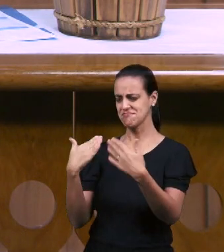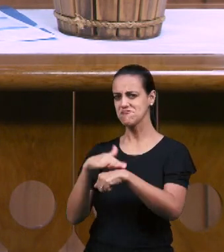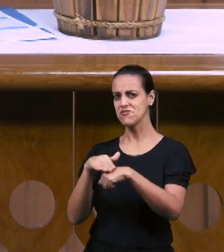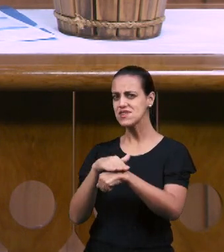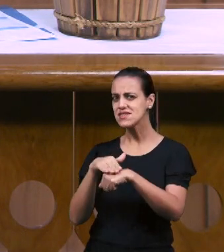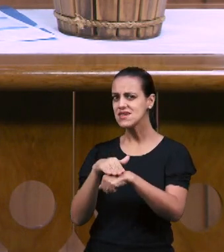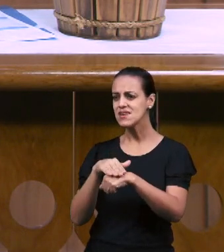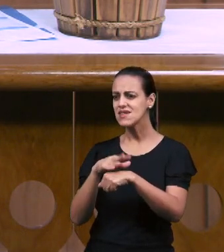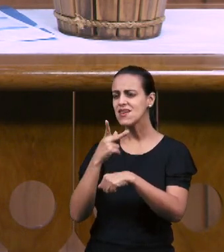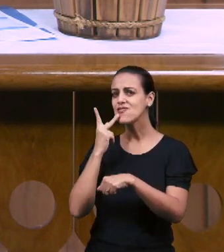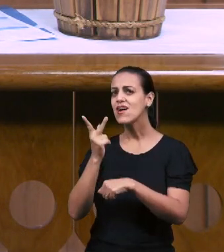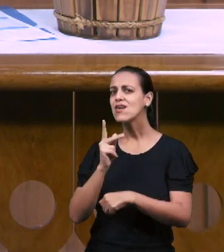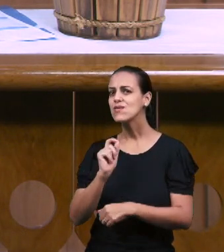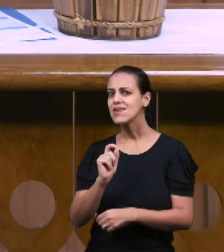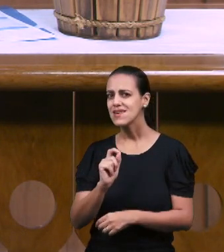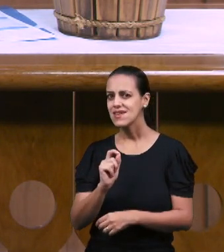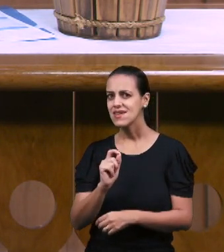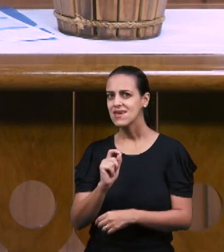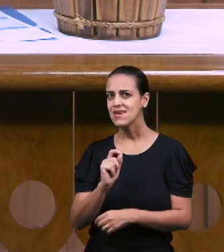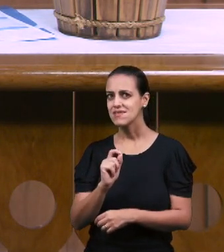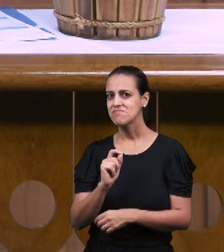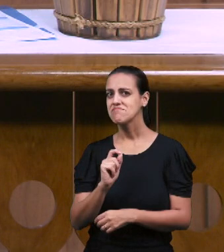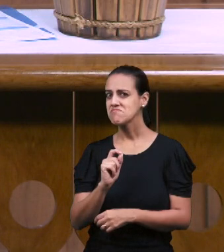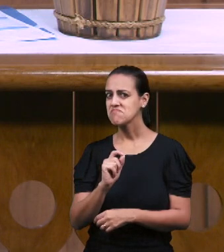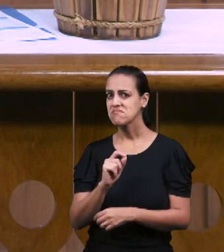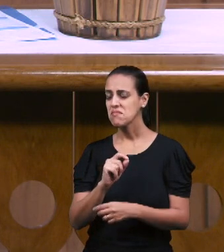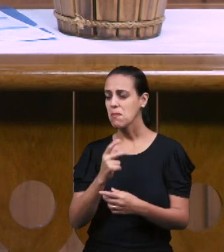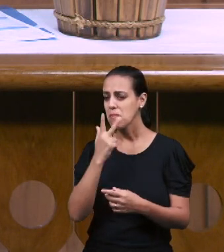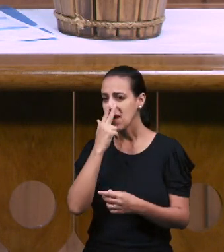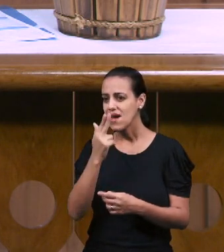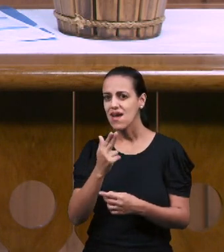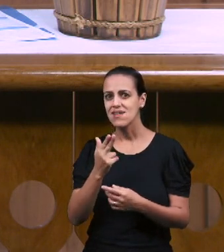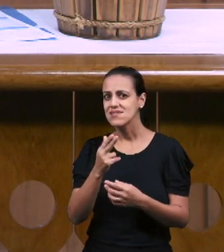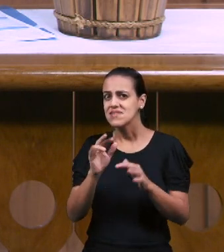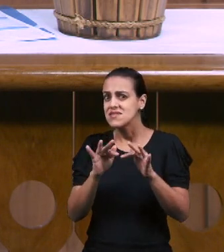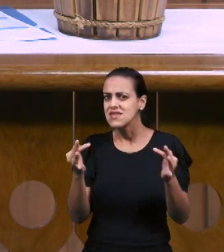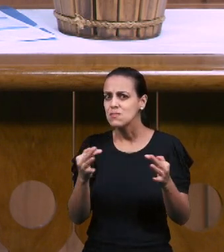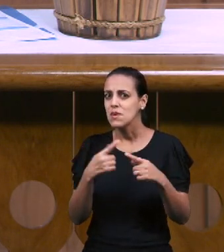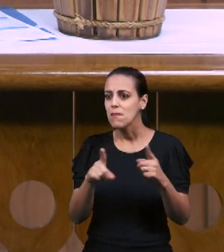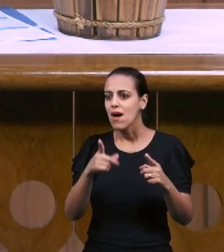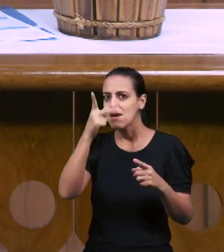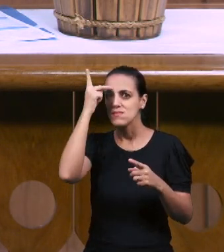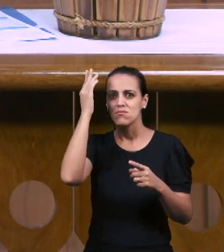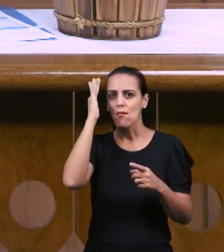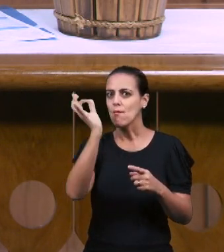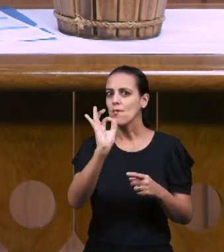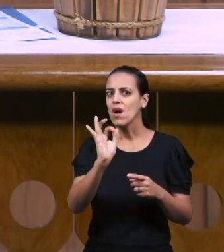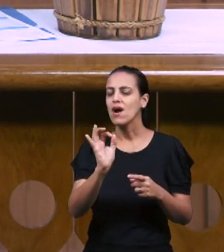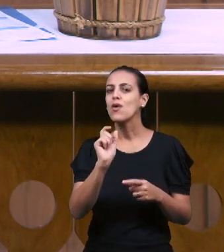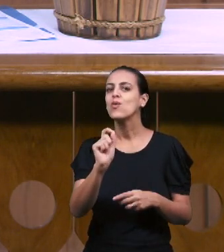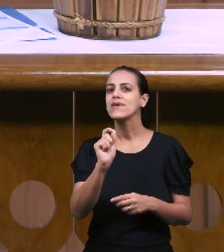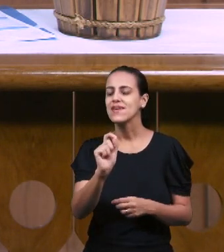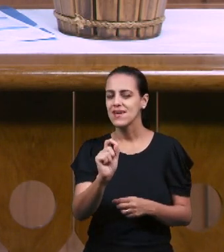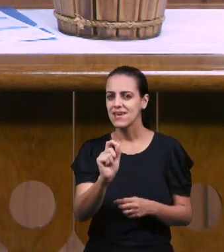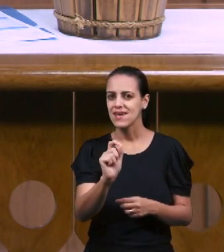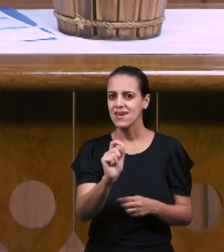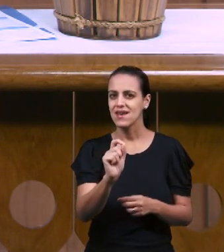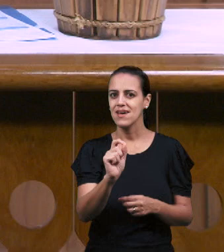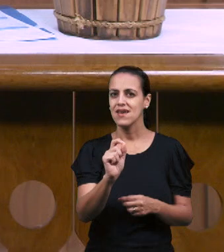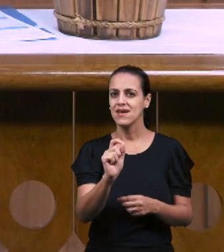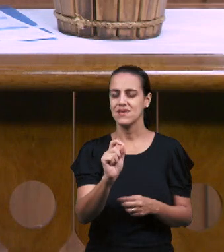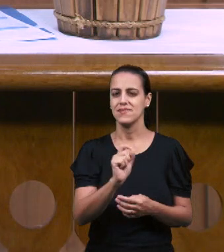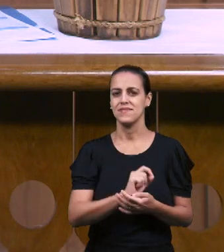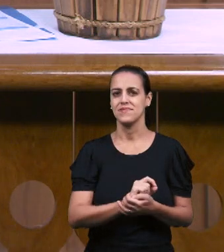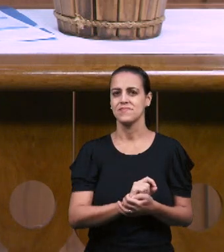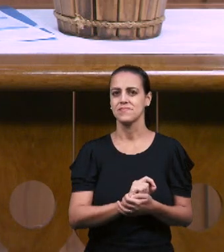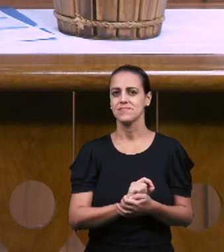disant une chose qui est évidente, mais les gens n'ont pas. C'est que le plus